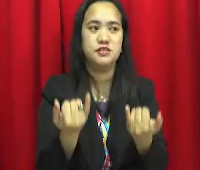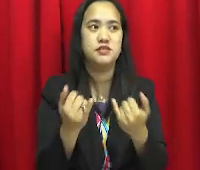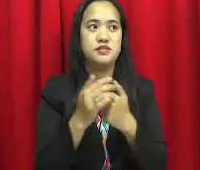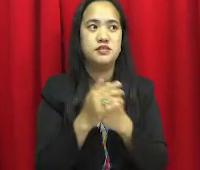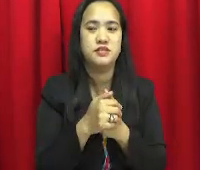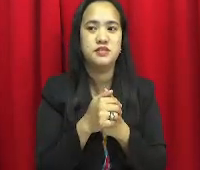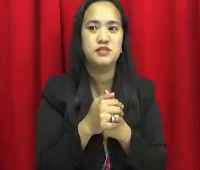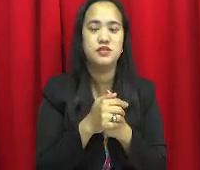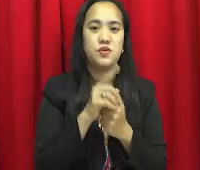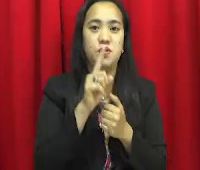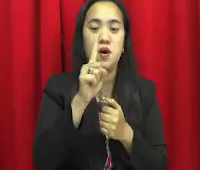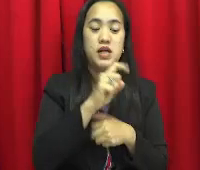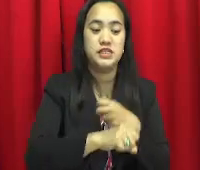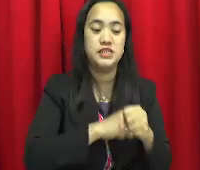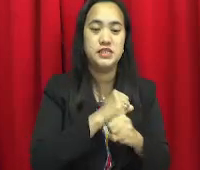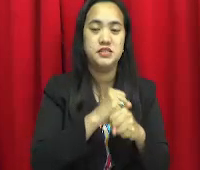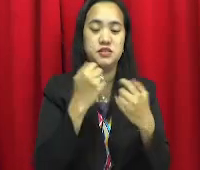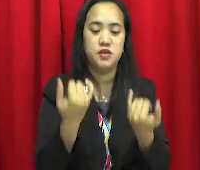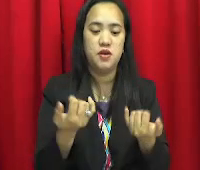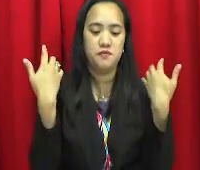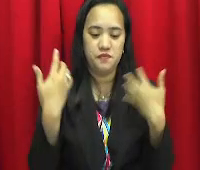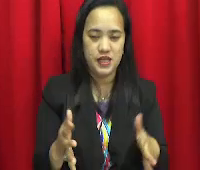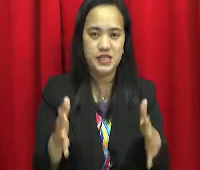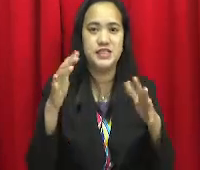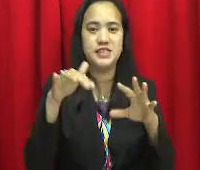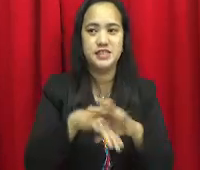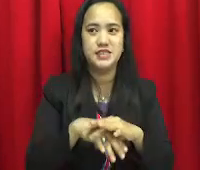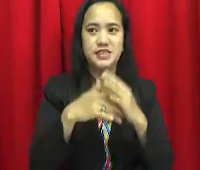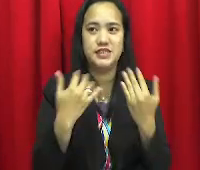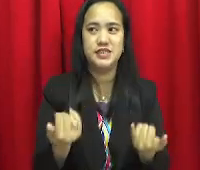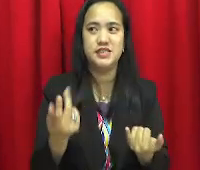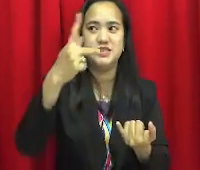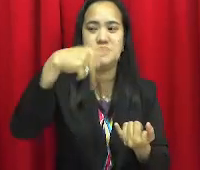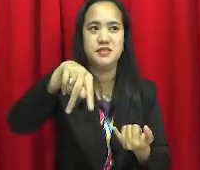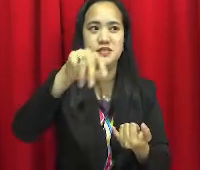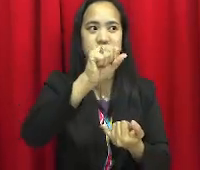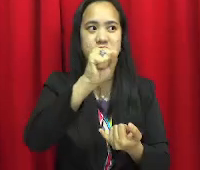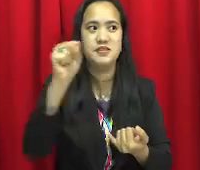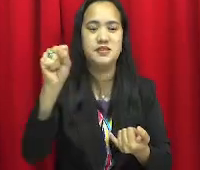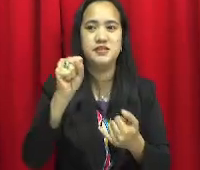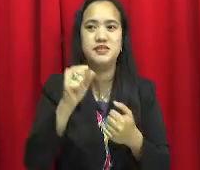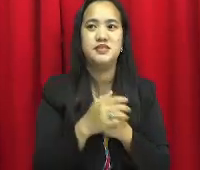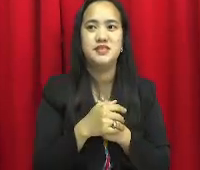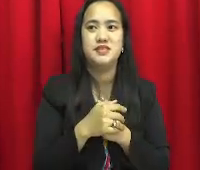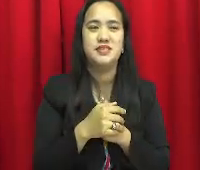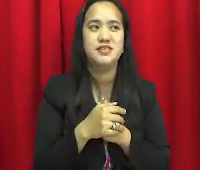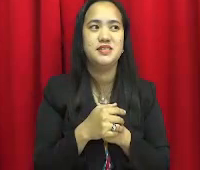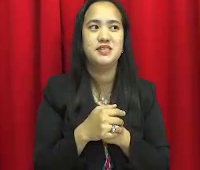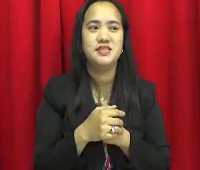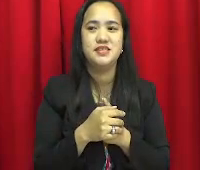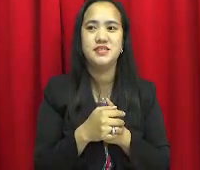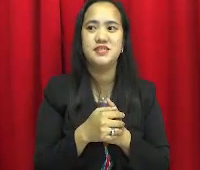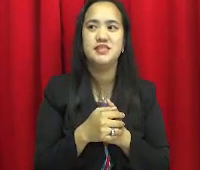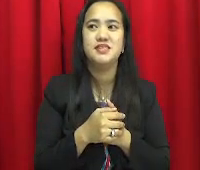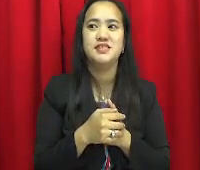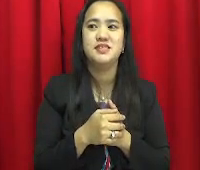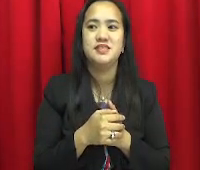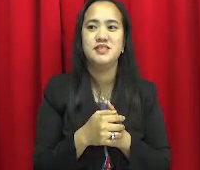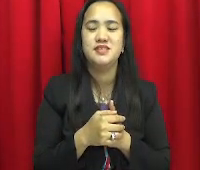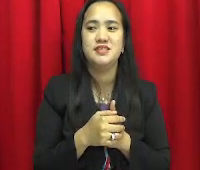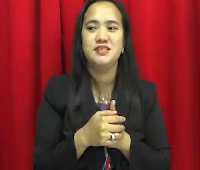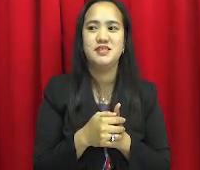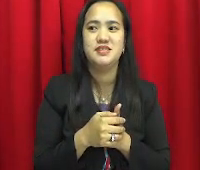Ay, isang taon na lang. Tapos yeah. Na. Akalain mo 'yan, ano? Biro mo 'yan habang nasa barko siya at nag-aano na